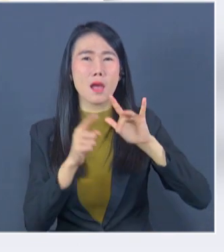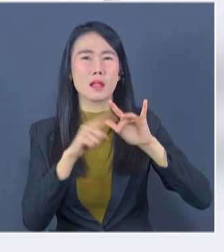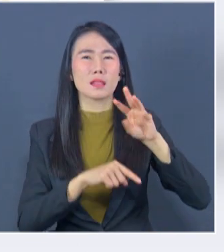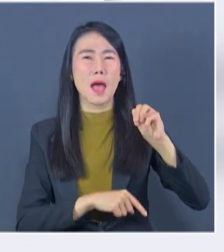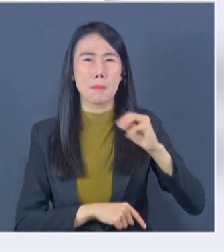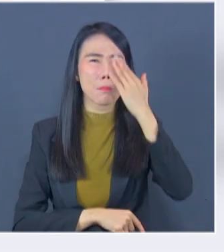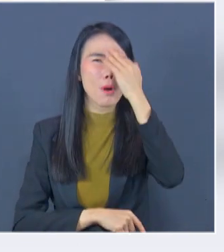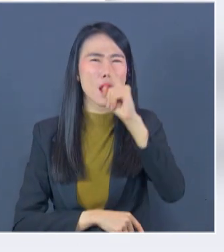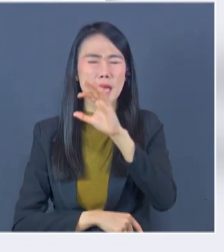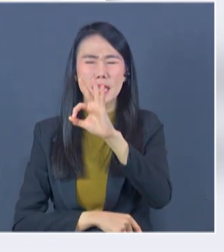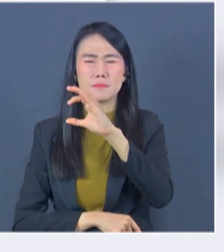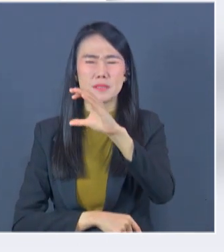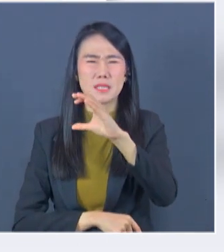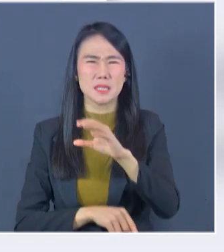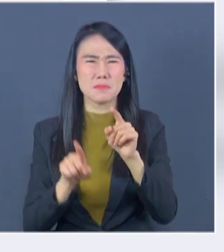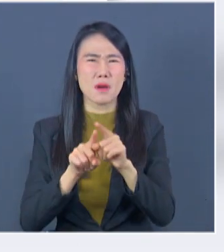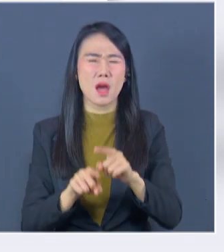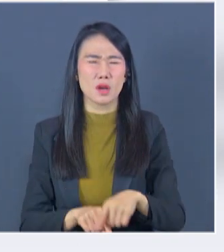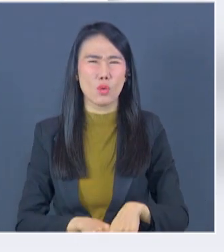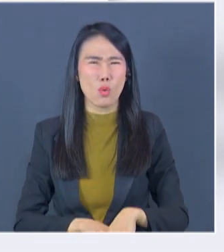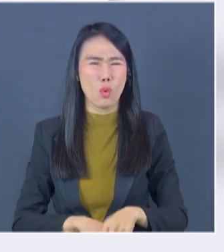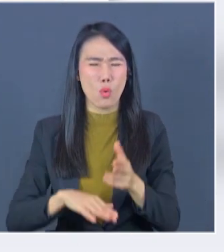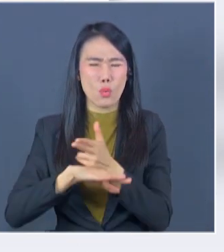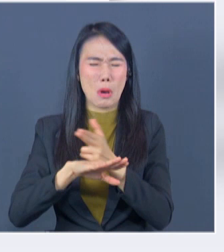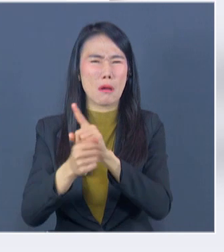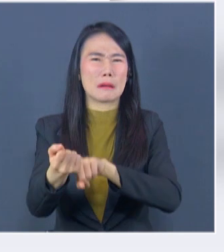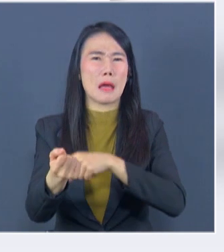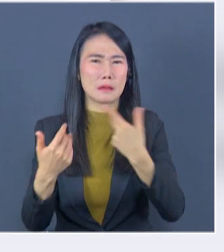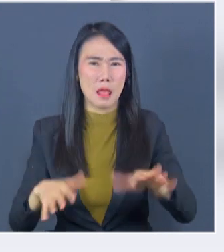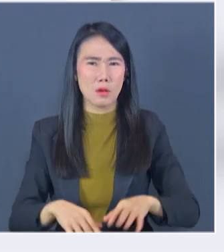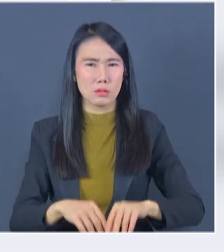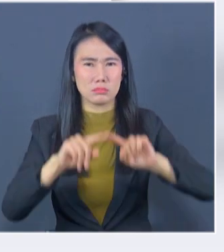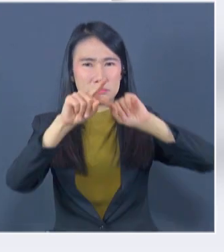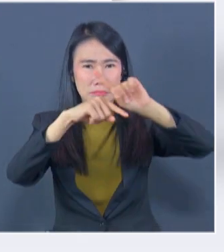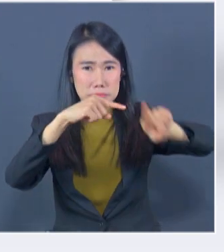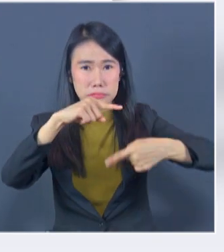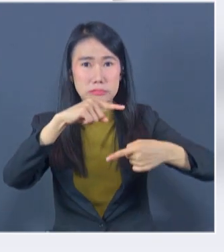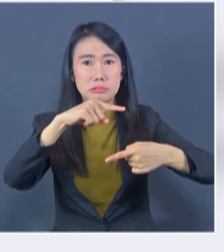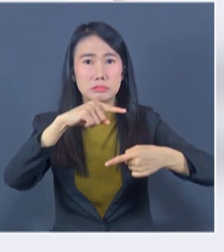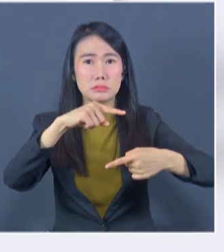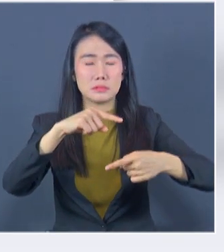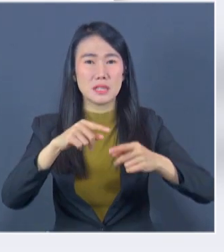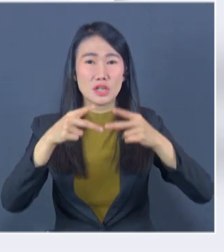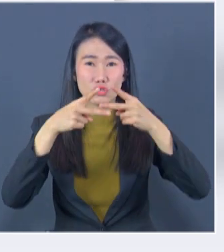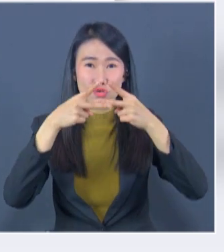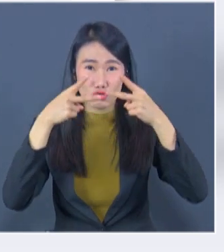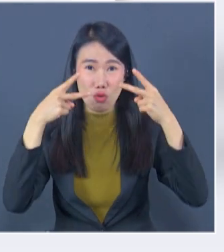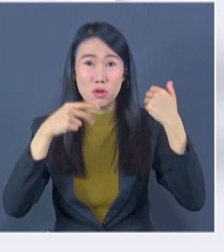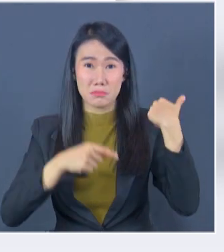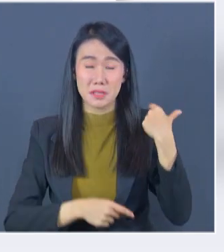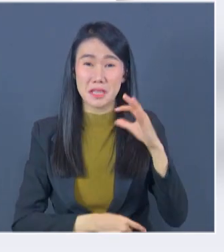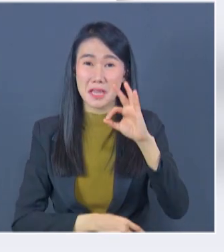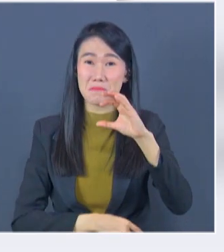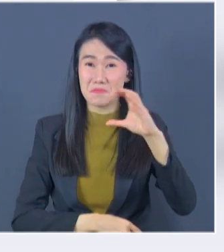อ้ยคลิปเก่าแล้วทำให้ทนายตั้มเนี่ยคอมเมนต์ใต้โพสต์บอกว่าเป็นโจรที่มีแฟนคลับ